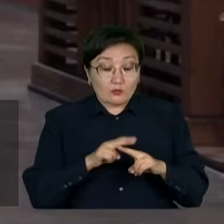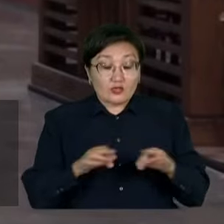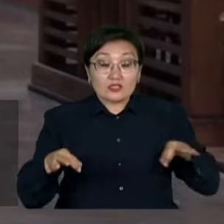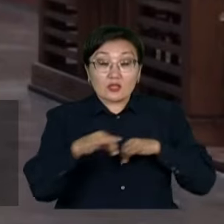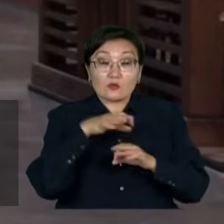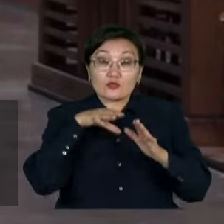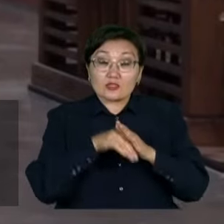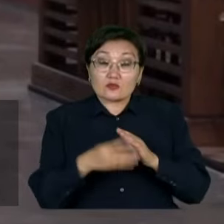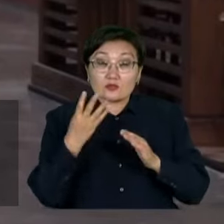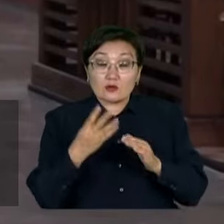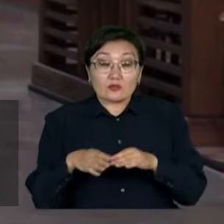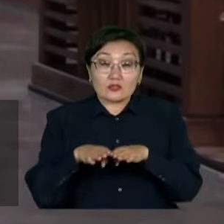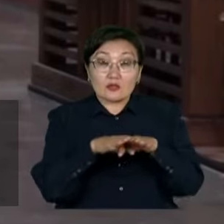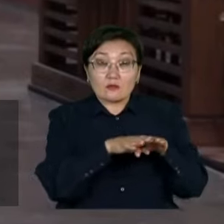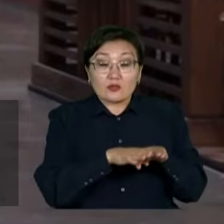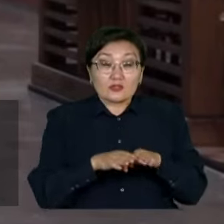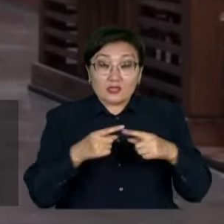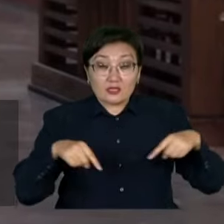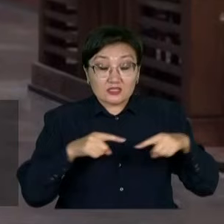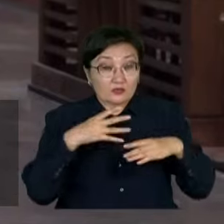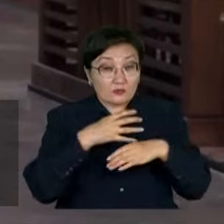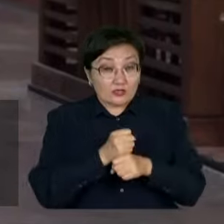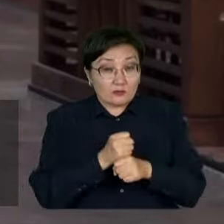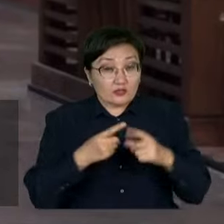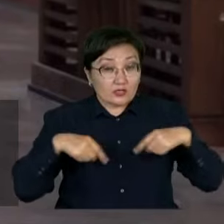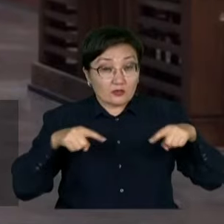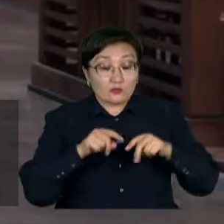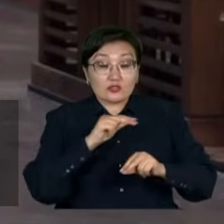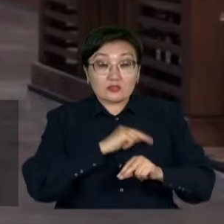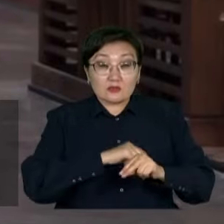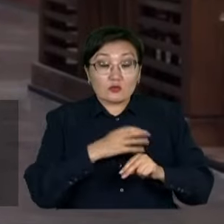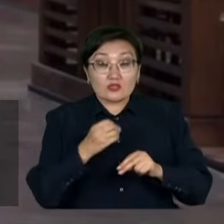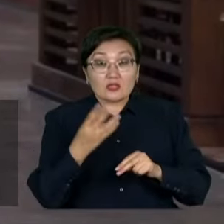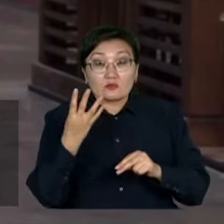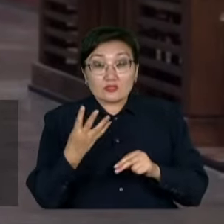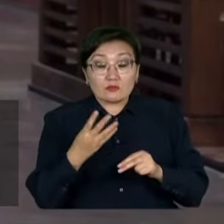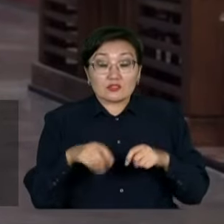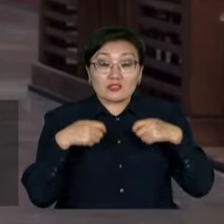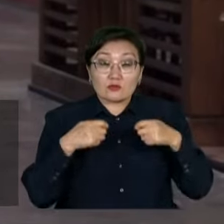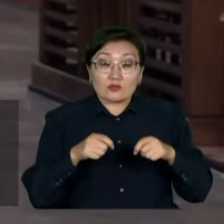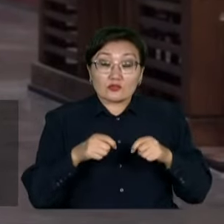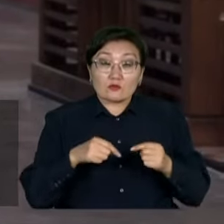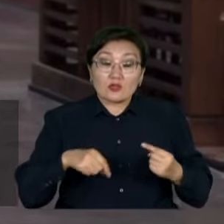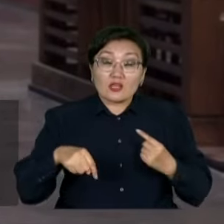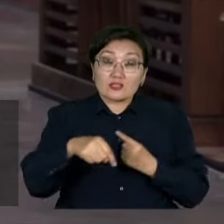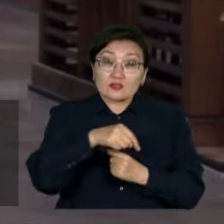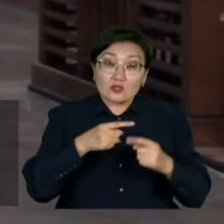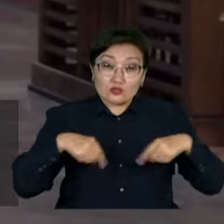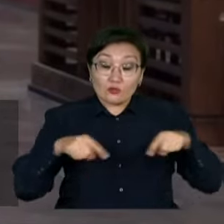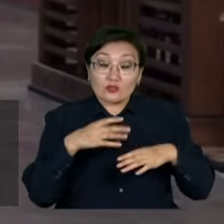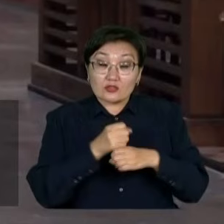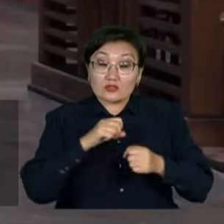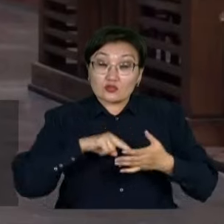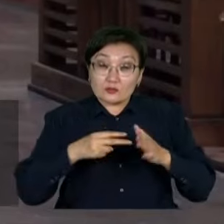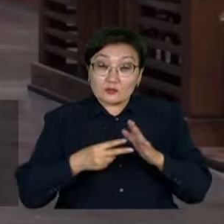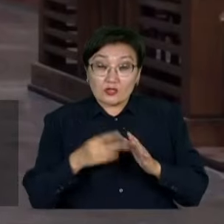бастамалар аясында 4 бірыңғай оператор қысқартылды. Операторлық функциялардан тағы 4 нарық субъектісін қысқарту жоспарлануда.